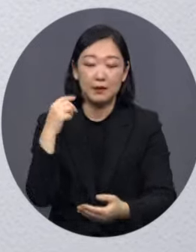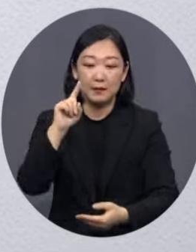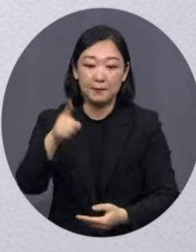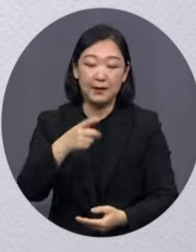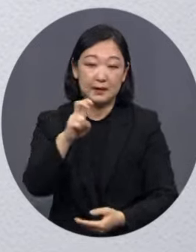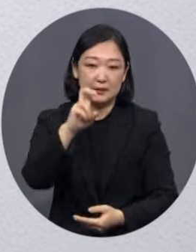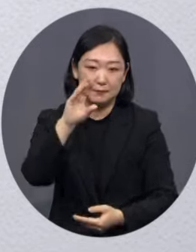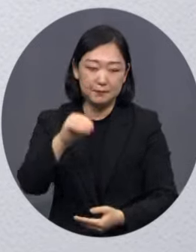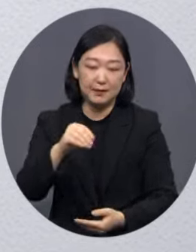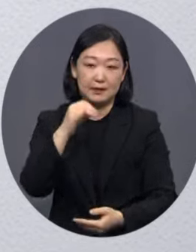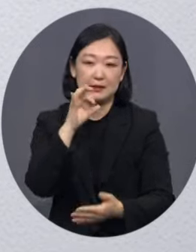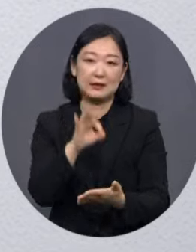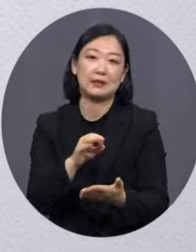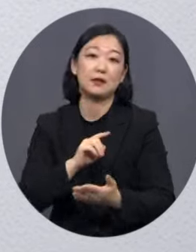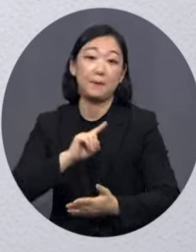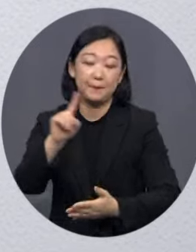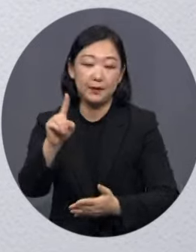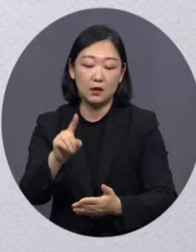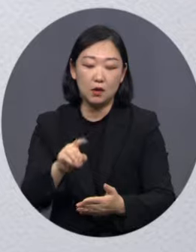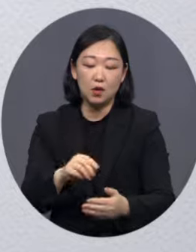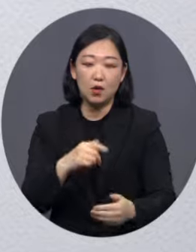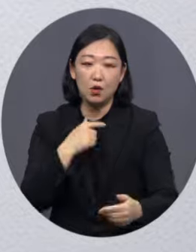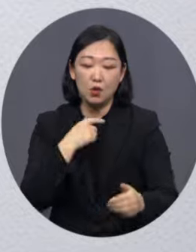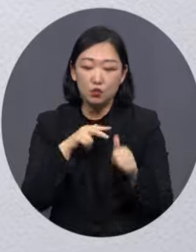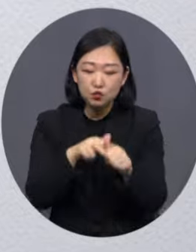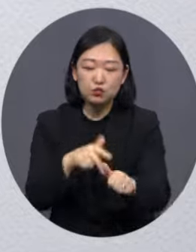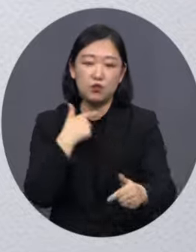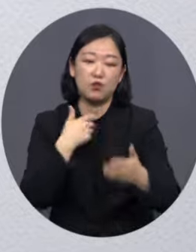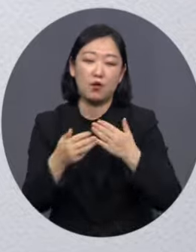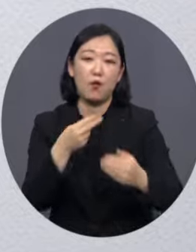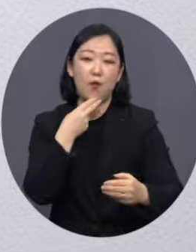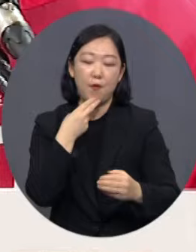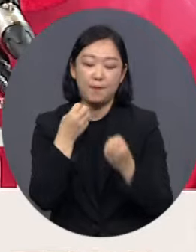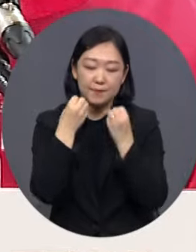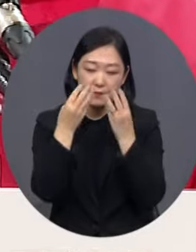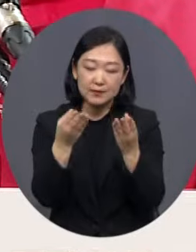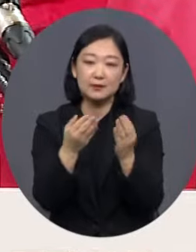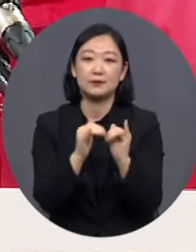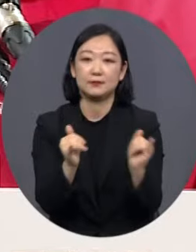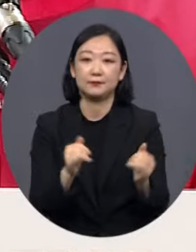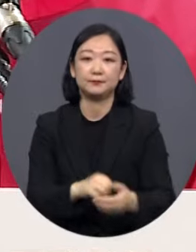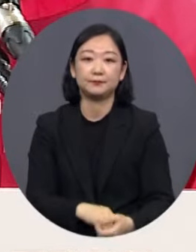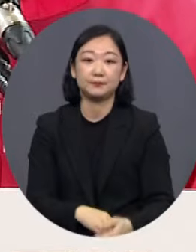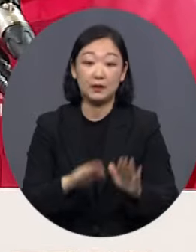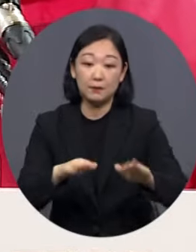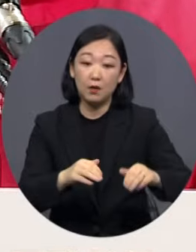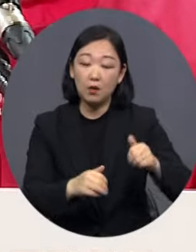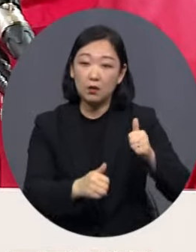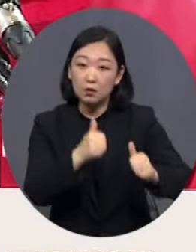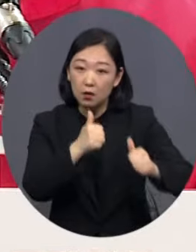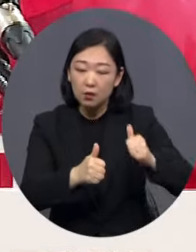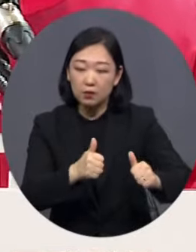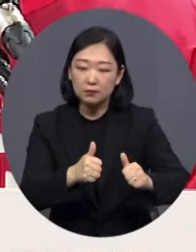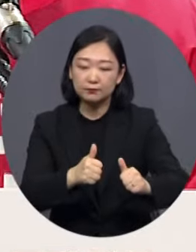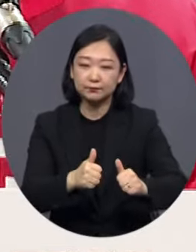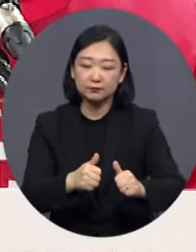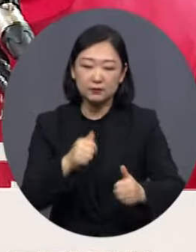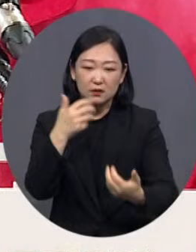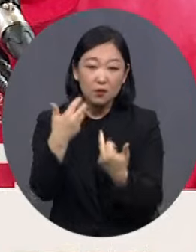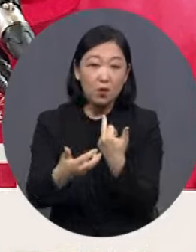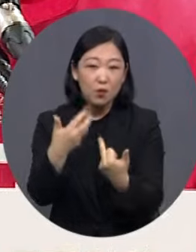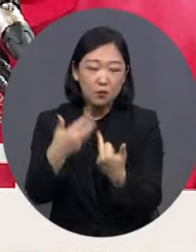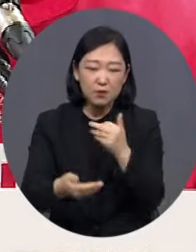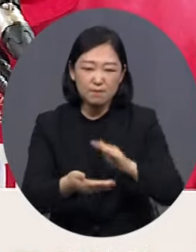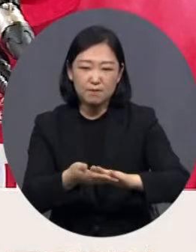만원에 재산 신고를 했고 이후보 경험이 없는 정치 신인입니다 이번 선거의 접전지로 꽃피는 서귀포시